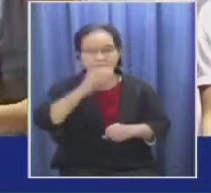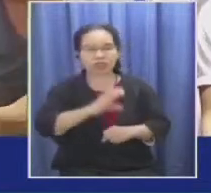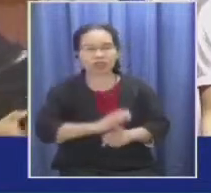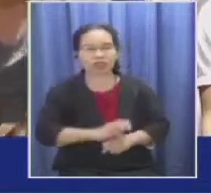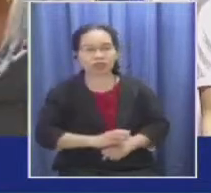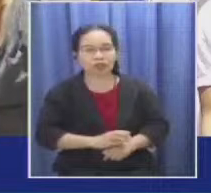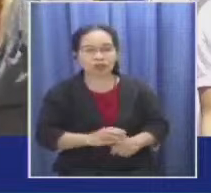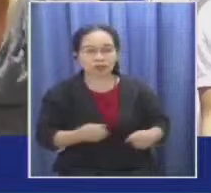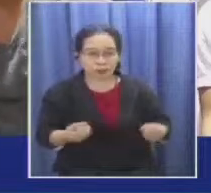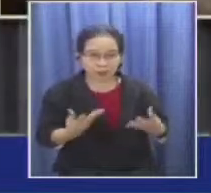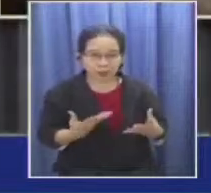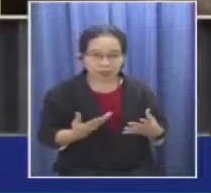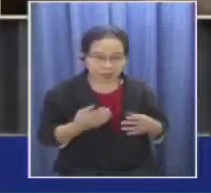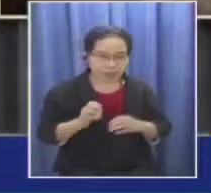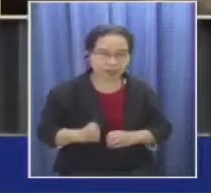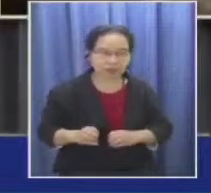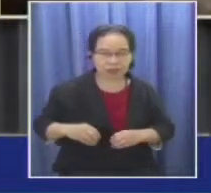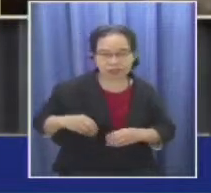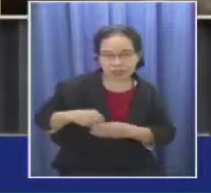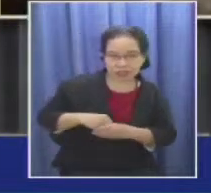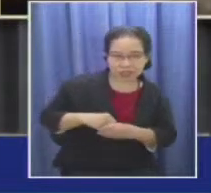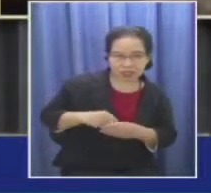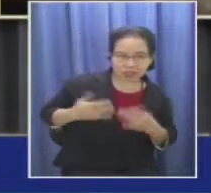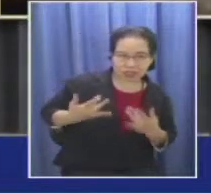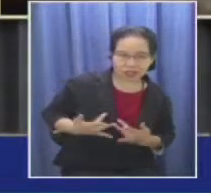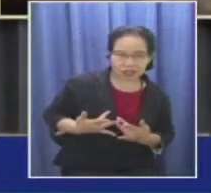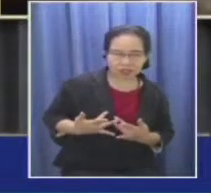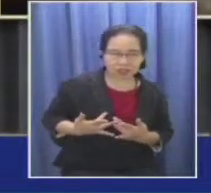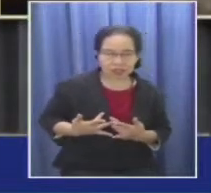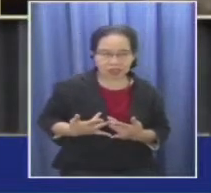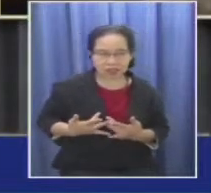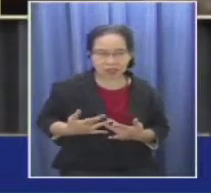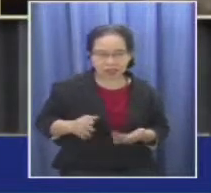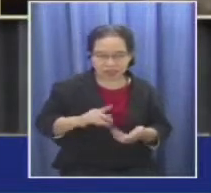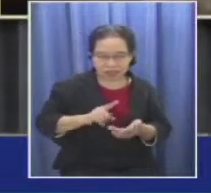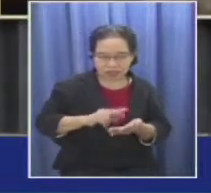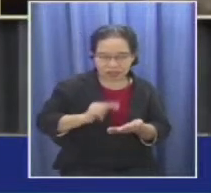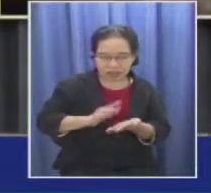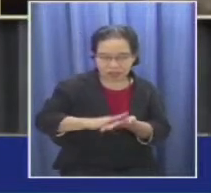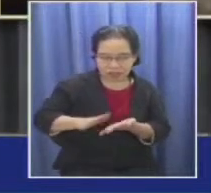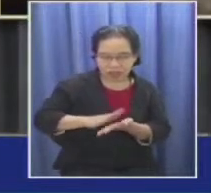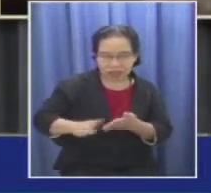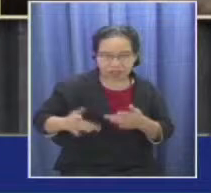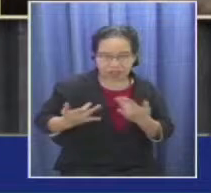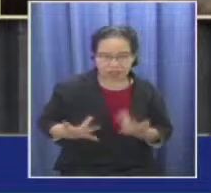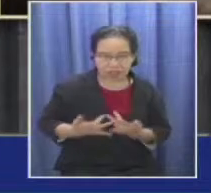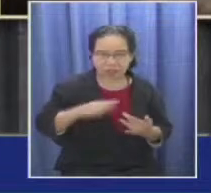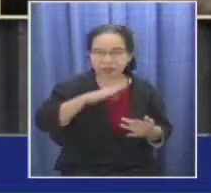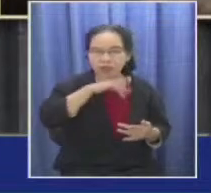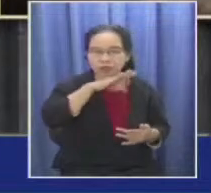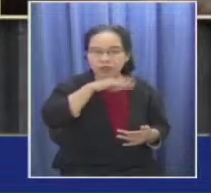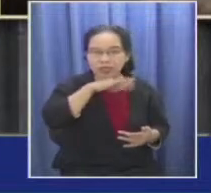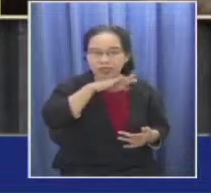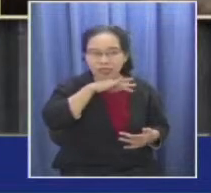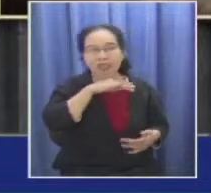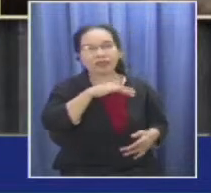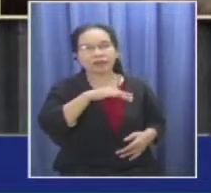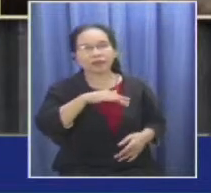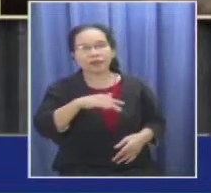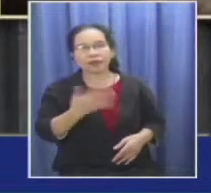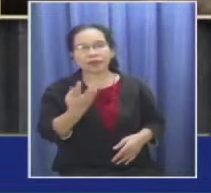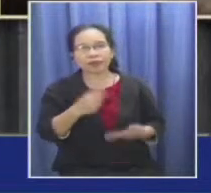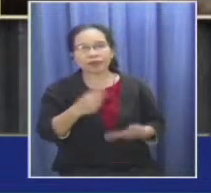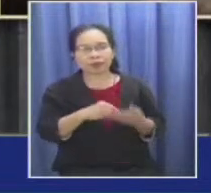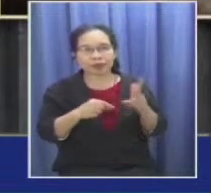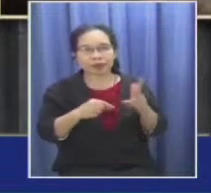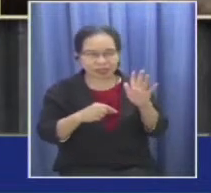wo yes dimu. Yaso bompa ye wo Yesu dimu so te bia wo mu a obompa ye no nye. Obi a wo